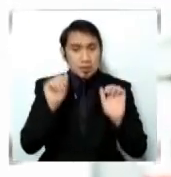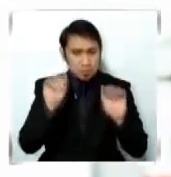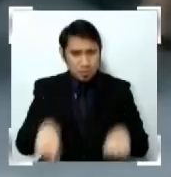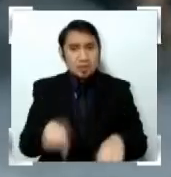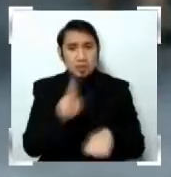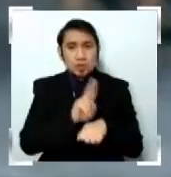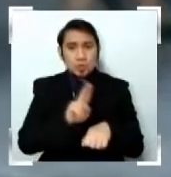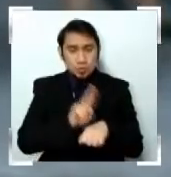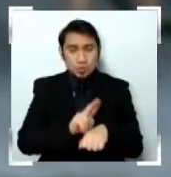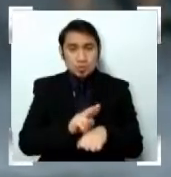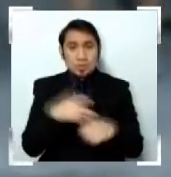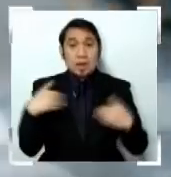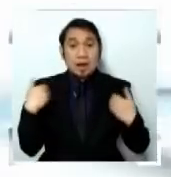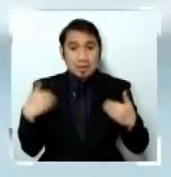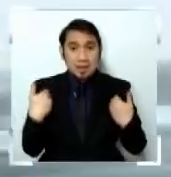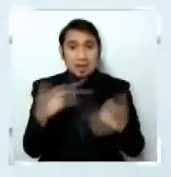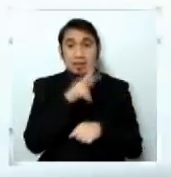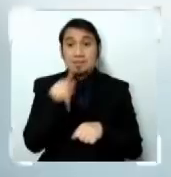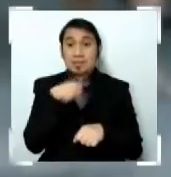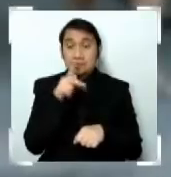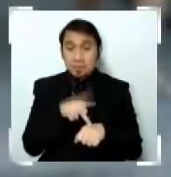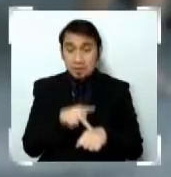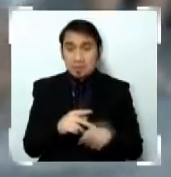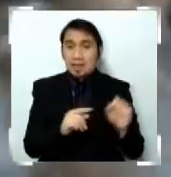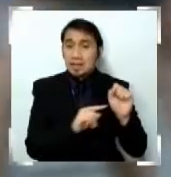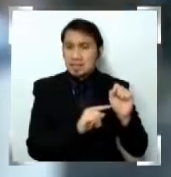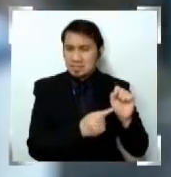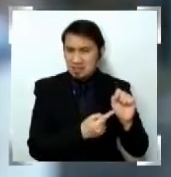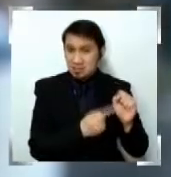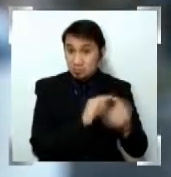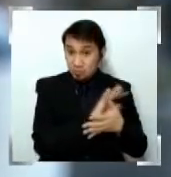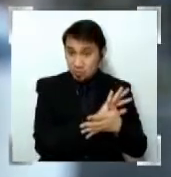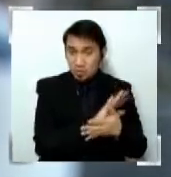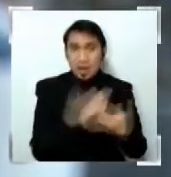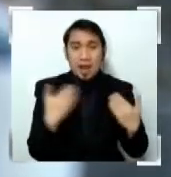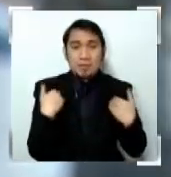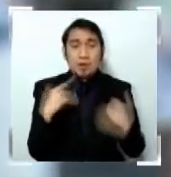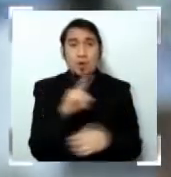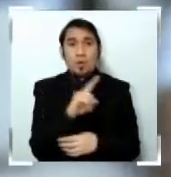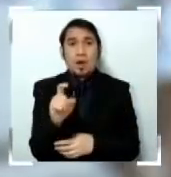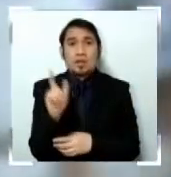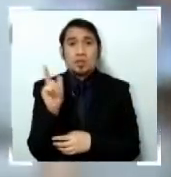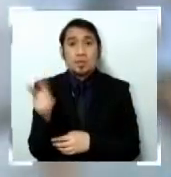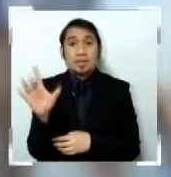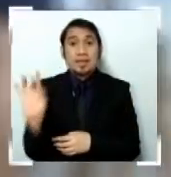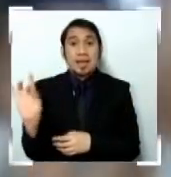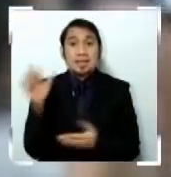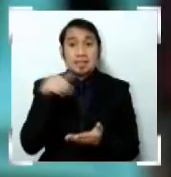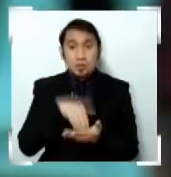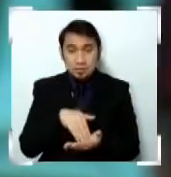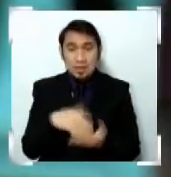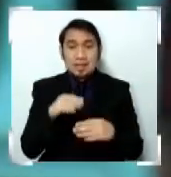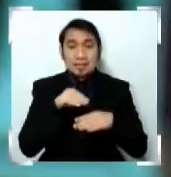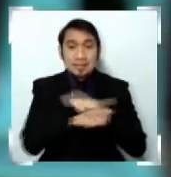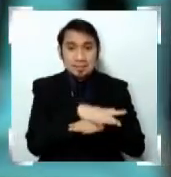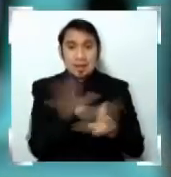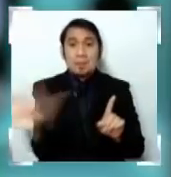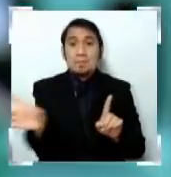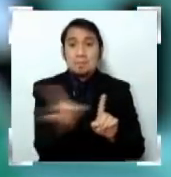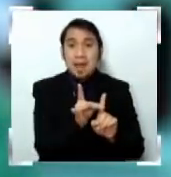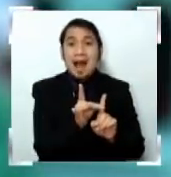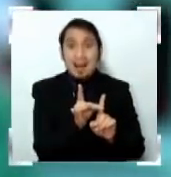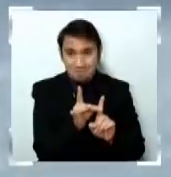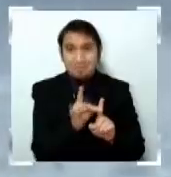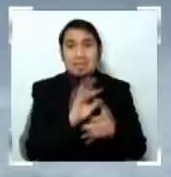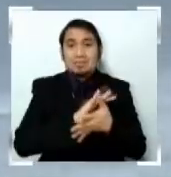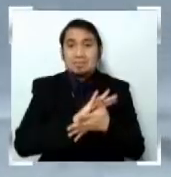lang. Mula na magsimula ang pandemya, mahigit 121,000 na menor de edad ang nagka-COVID-19 base sa datos ng